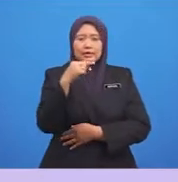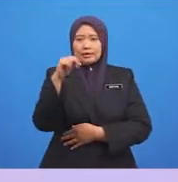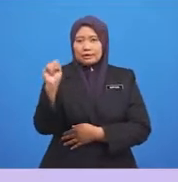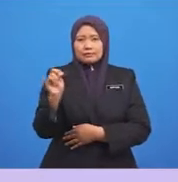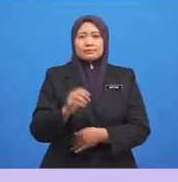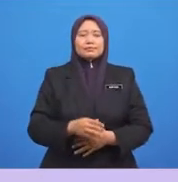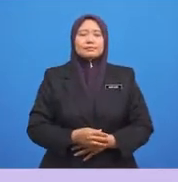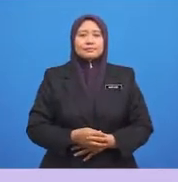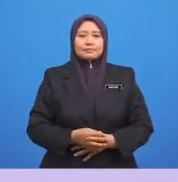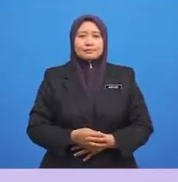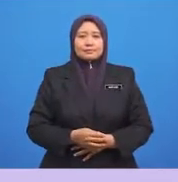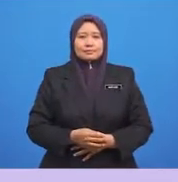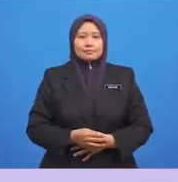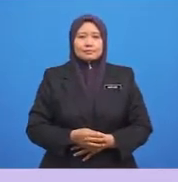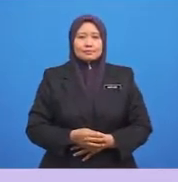Baiklah murid-murid,